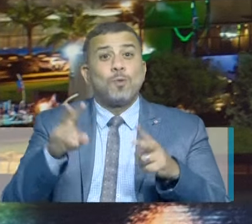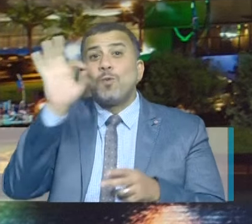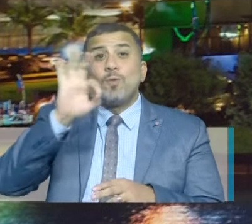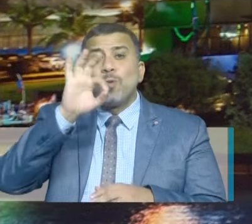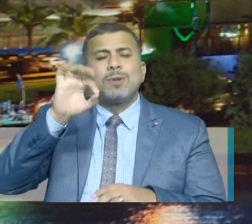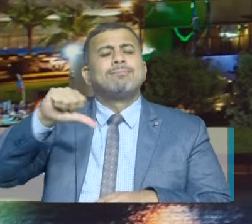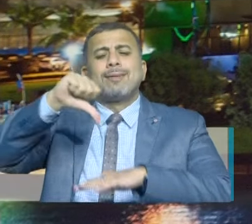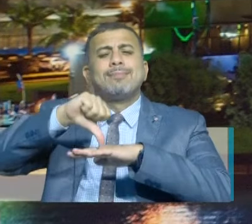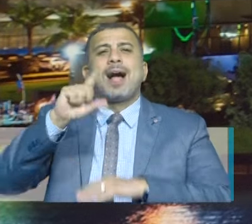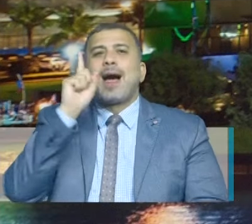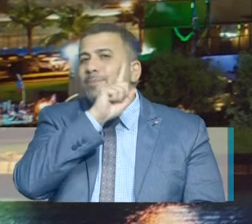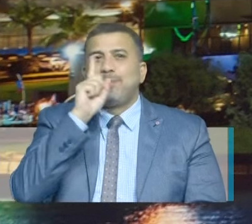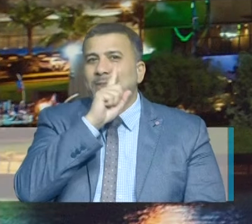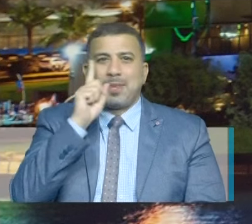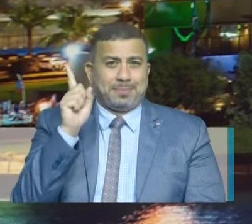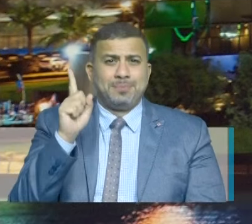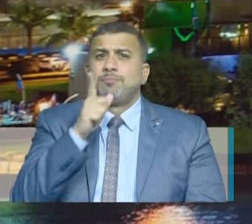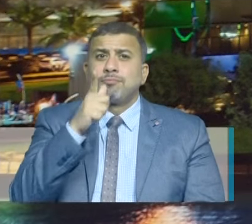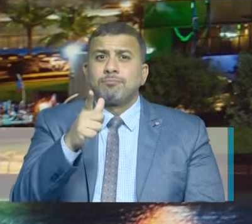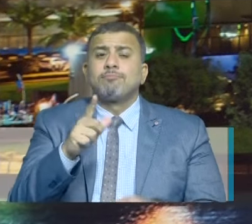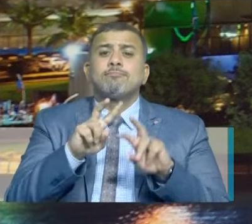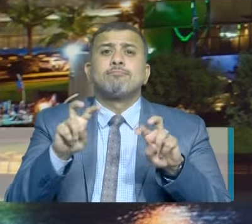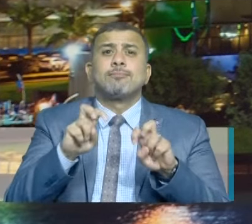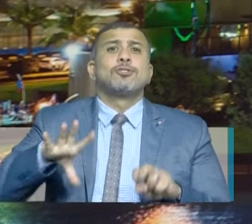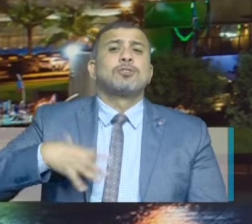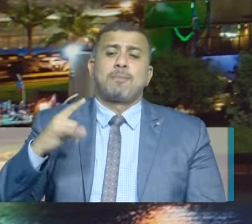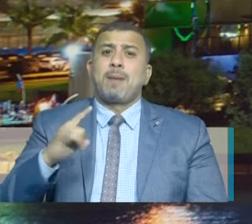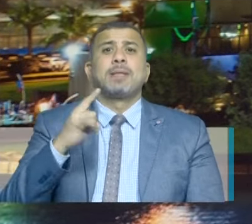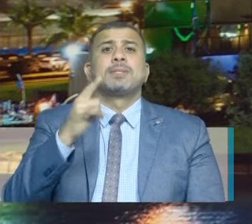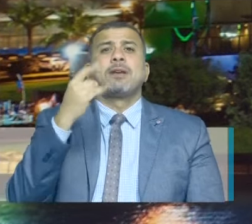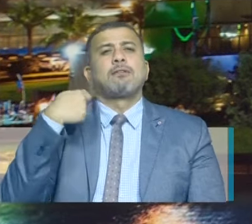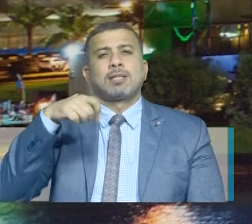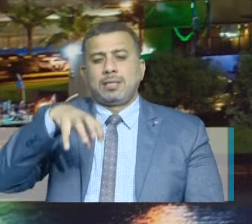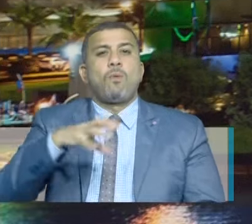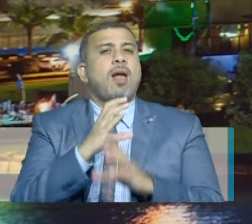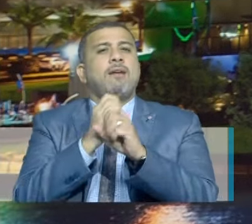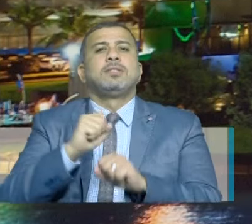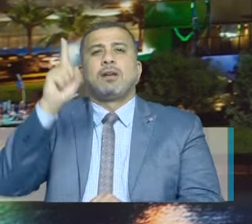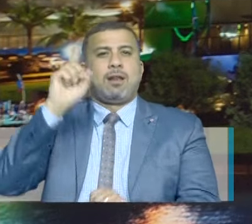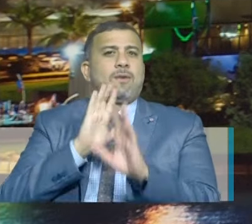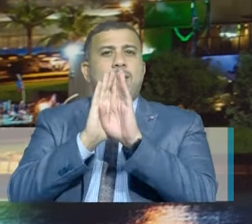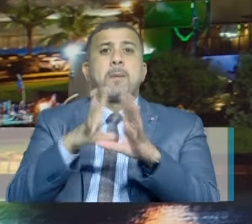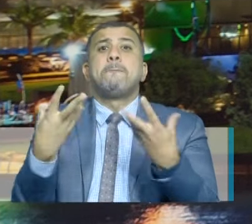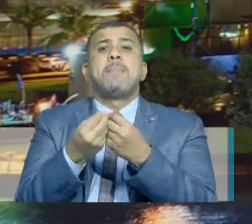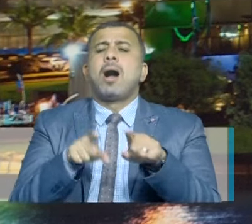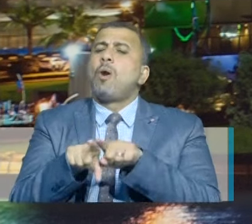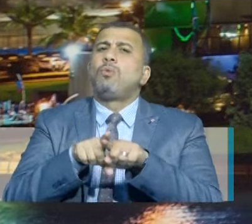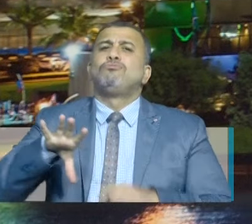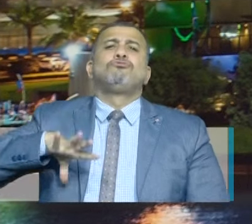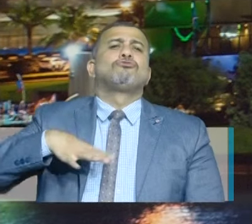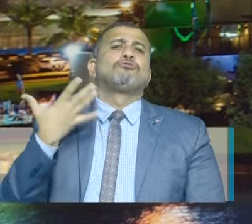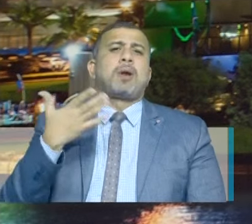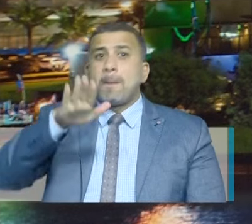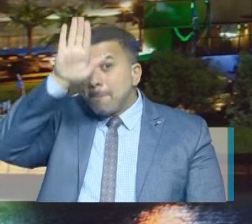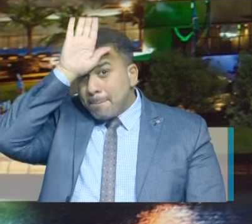ننطلق من العاصمه ابو ظبي حيث بحث صاحب السمو الشيخ محمد بن زايد ال نهيان رئيس الدوله حفظه الله ورعاه